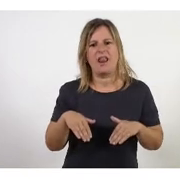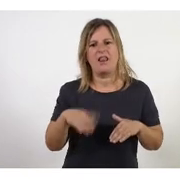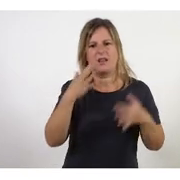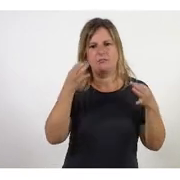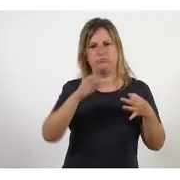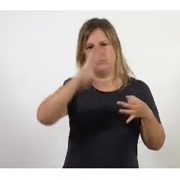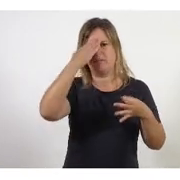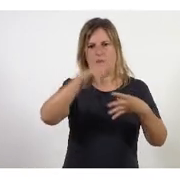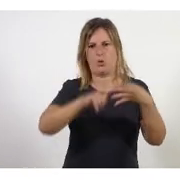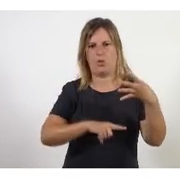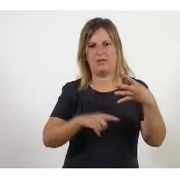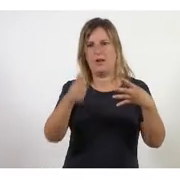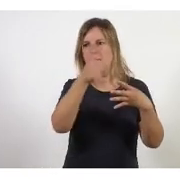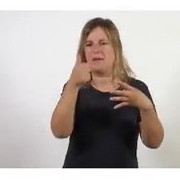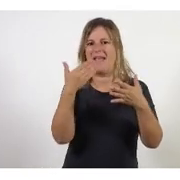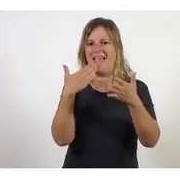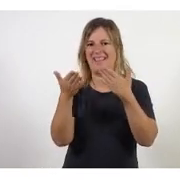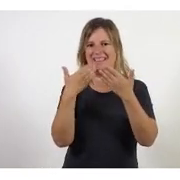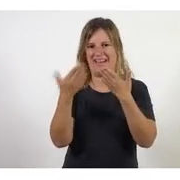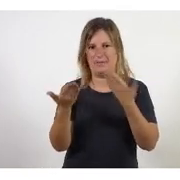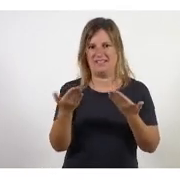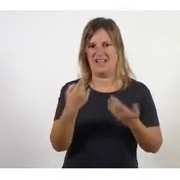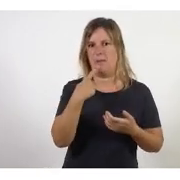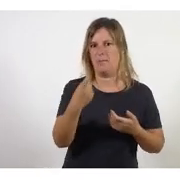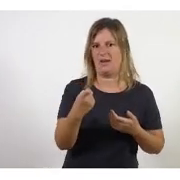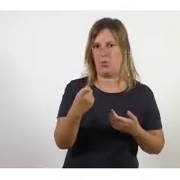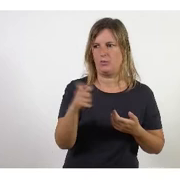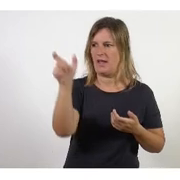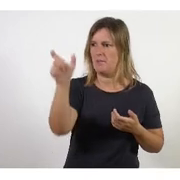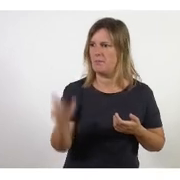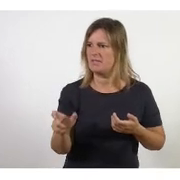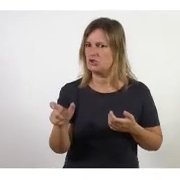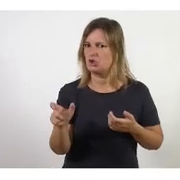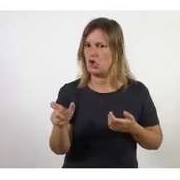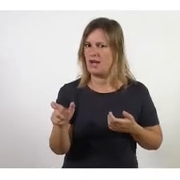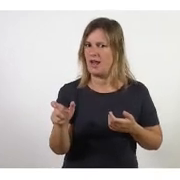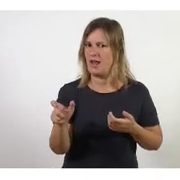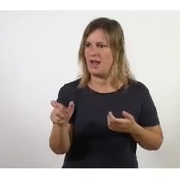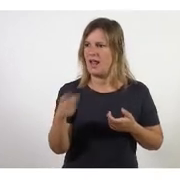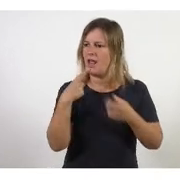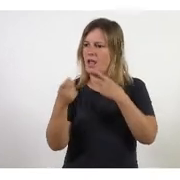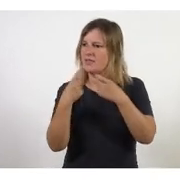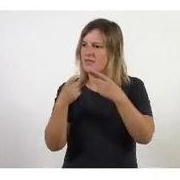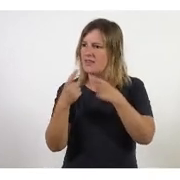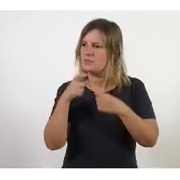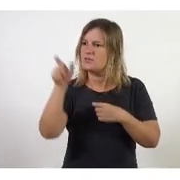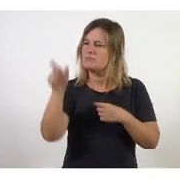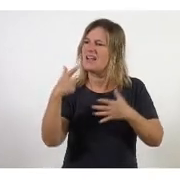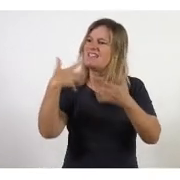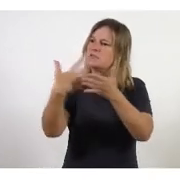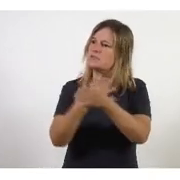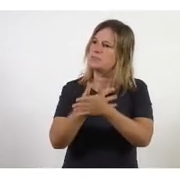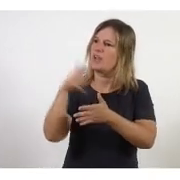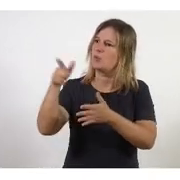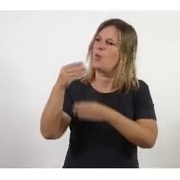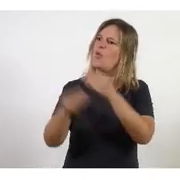coses. Primer de tot, una entrevista. Haureu de preguntar-li a la persona, no? Fer-li una entrevista i que us expliqui què és el